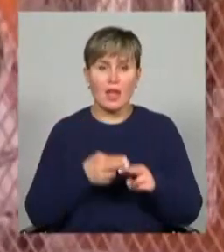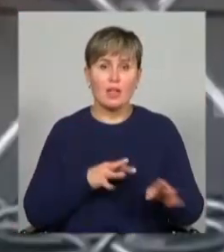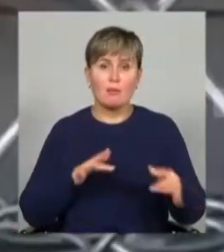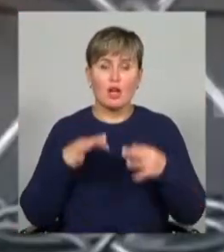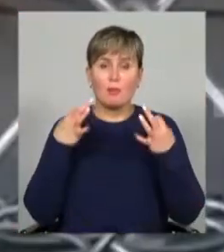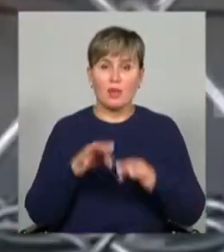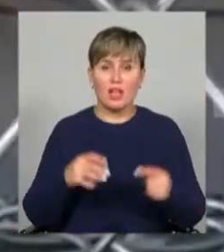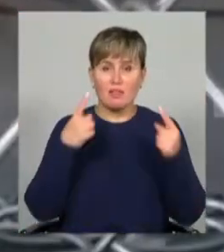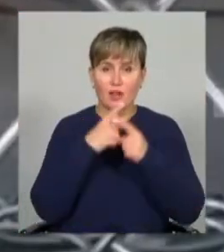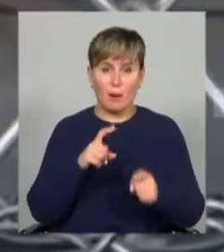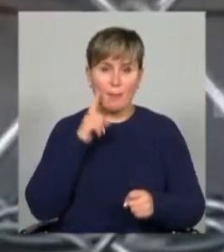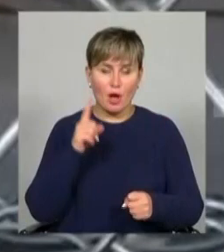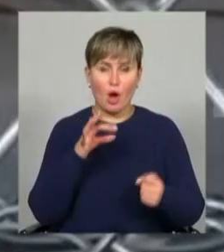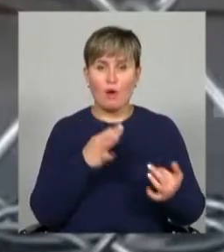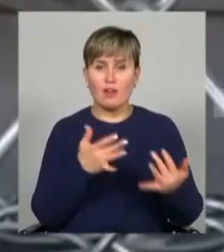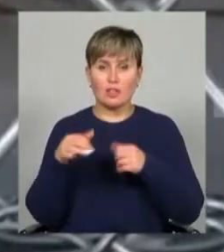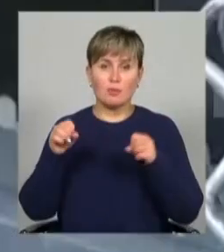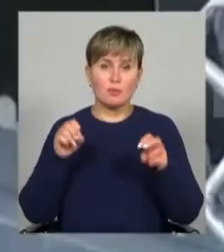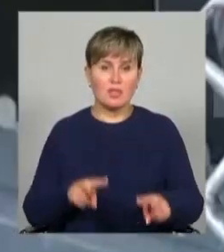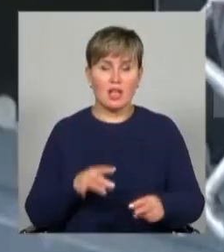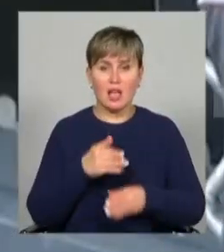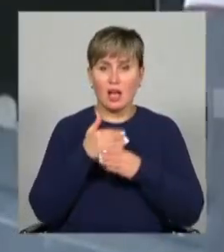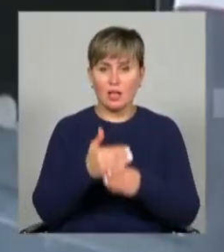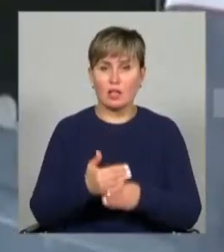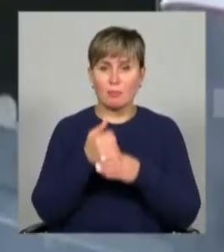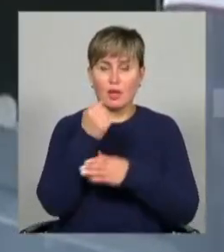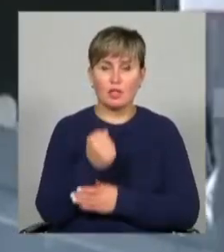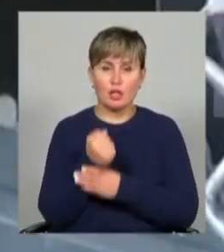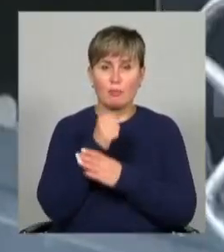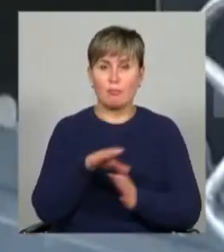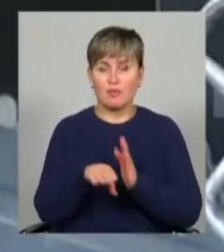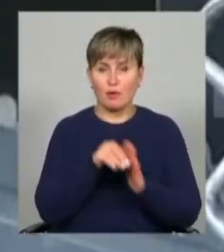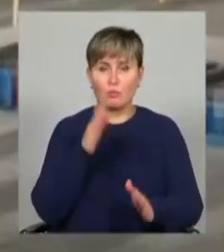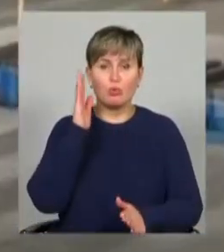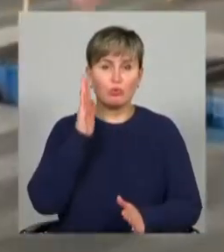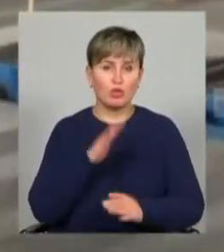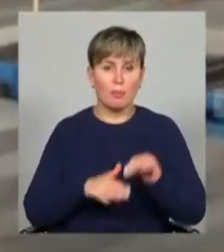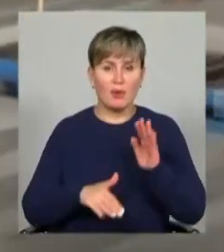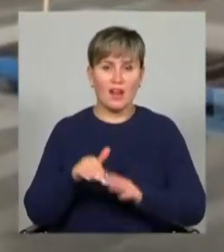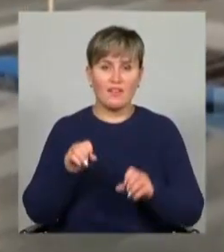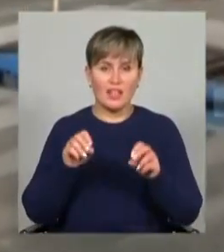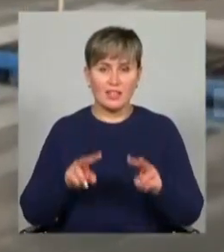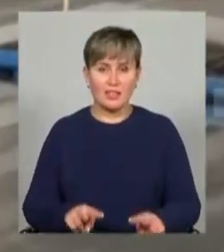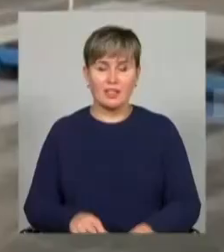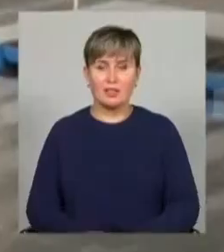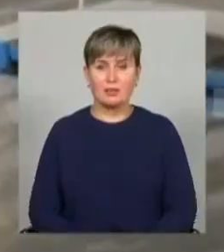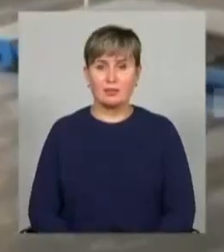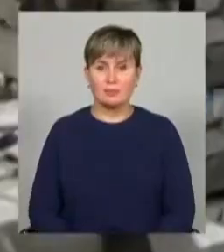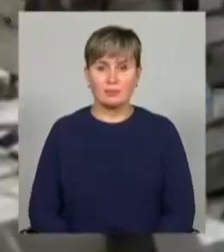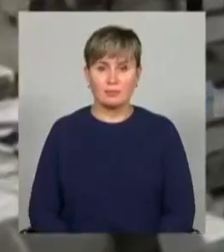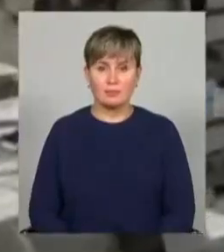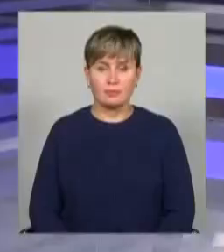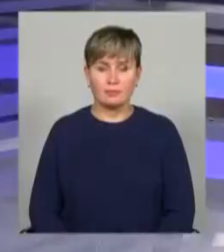позволят информировать молодежь о востребованных специальностях и оказать им поддержку при выборе будущей профессии. Динара Сабитова, Асылбек Тойбек, телеканал